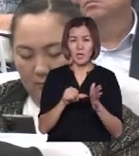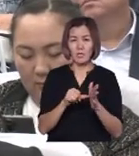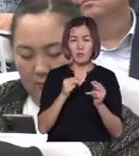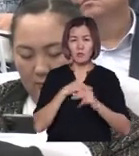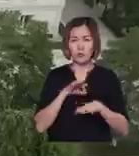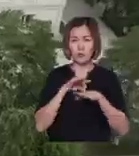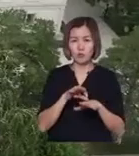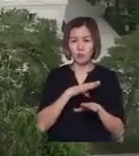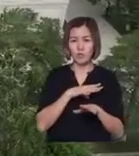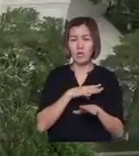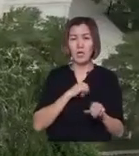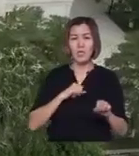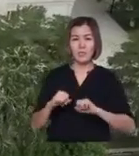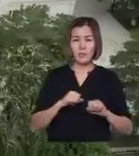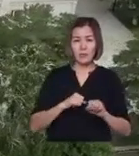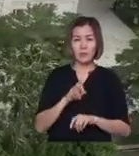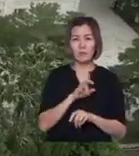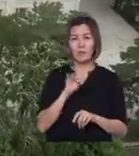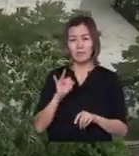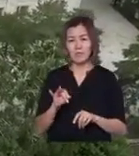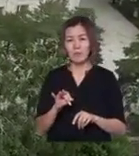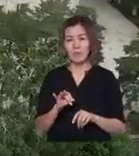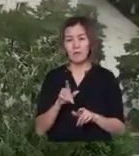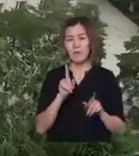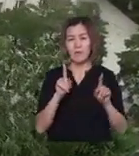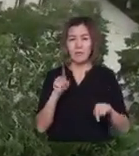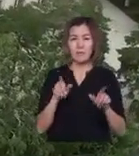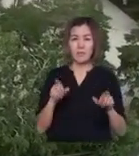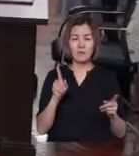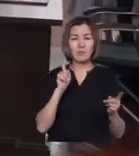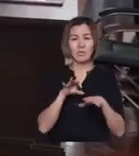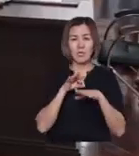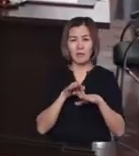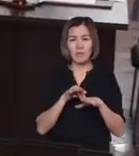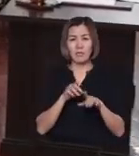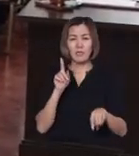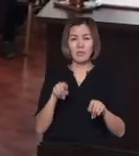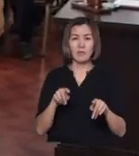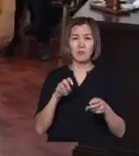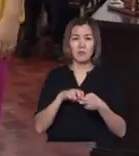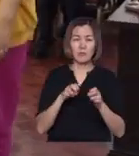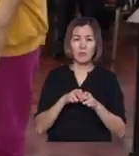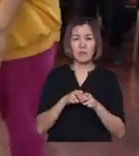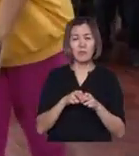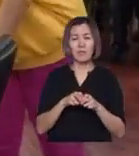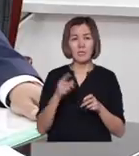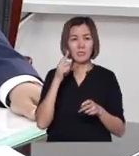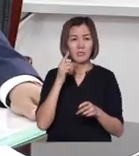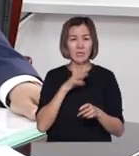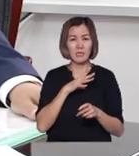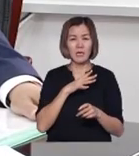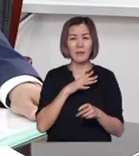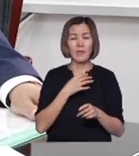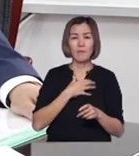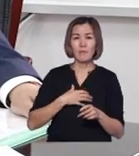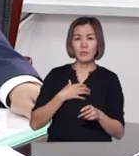алтауы жұмыс үстінде. Сапар барысында Бейбіт Исабаев кей азаматтарды жеке қабылдады. Кейіп жүрген проблемаларын тыңдады.